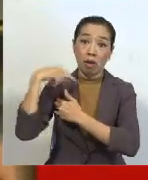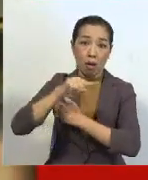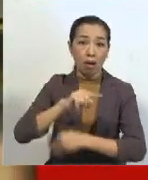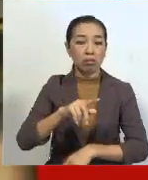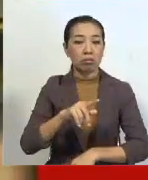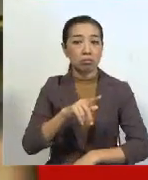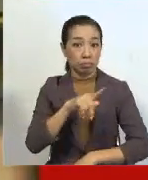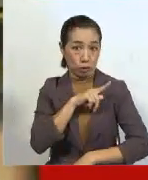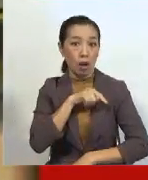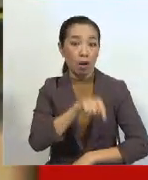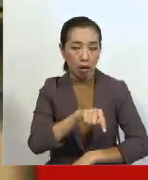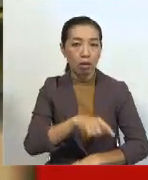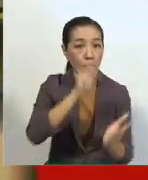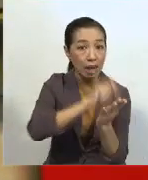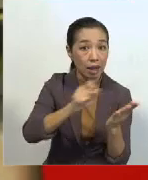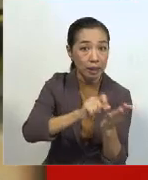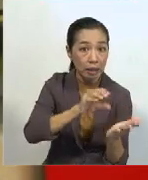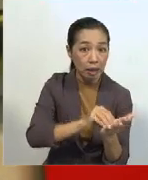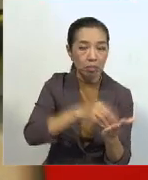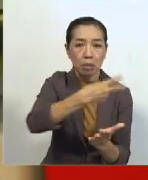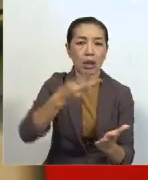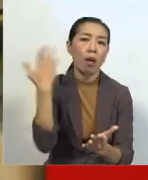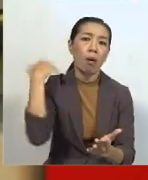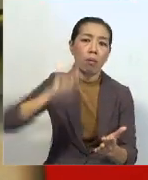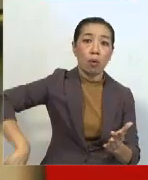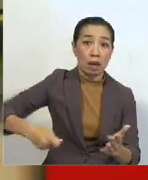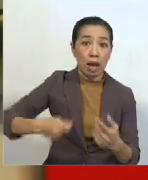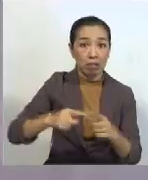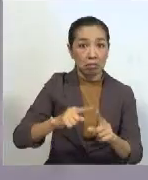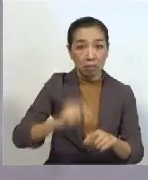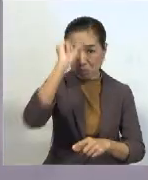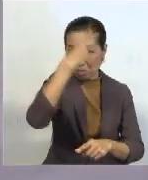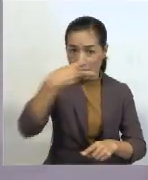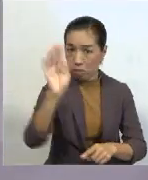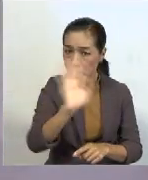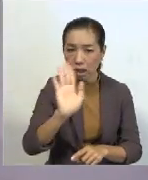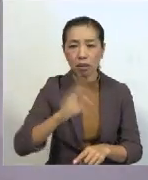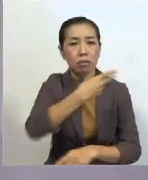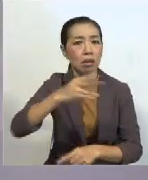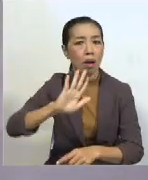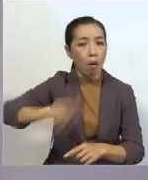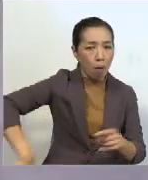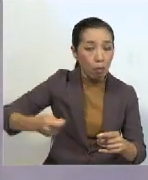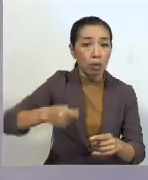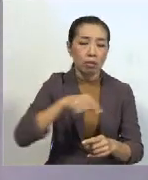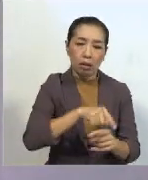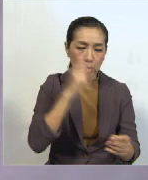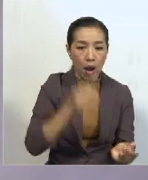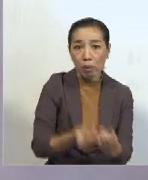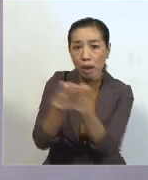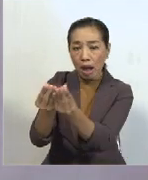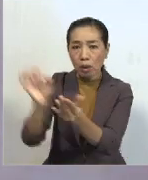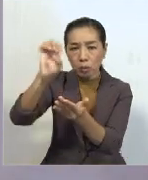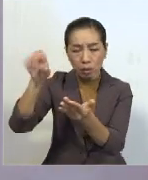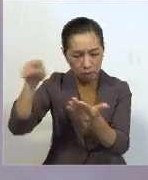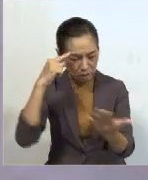นาทุกอย่างบันทึกด้วยภาษาขอมโบราณนะไม่ใช่บาลีด้วยนะแล้วใครจะอ่านได้เขาก็สุ